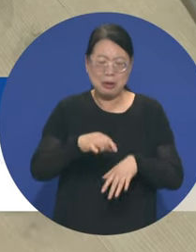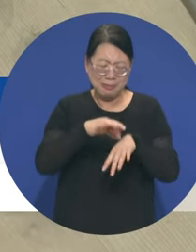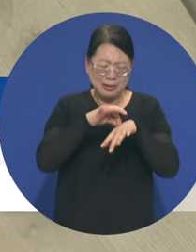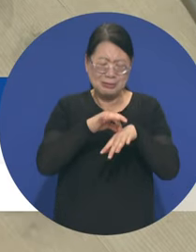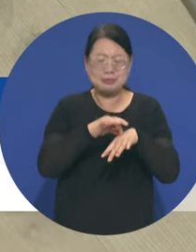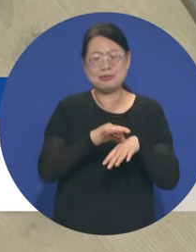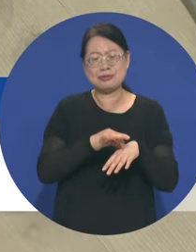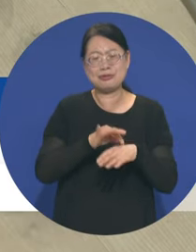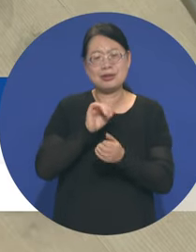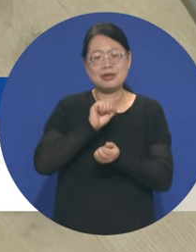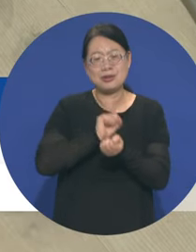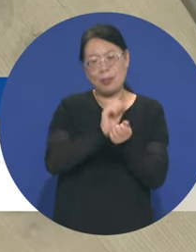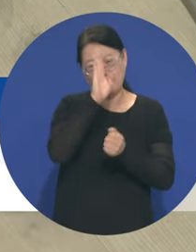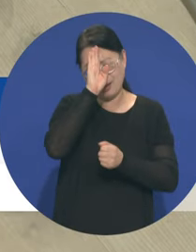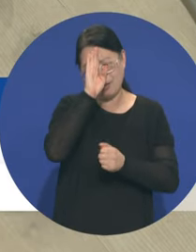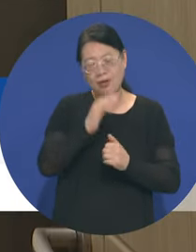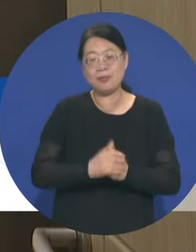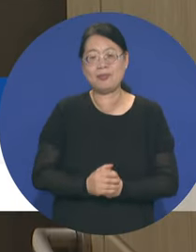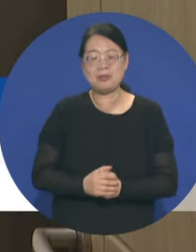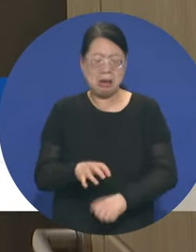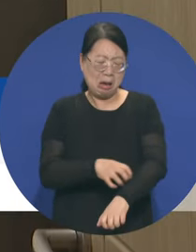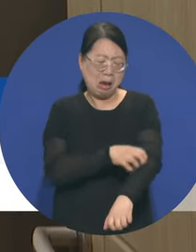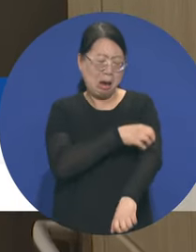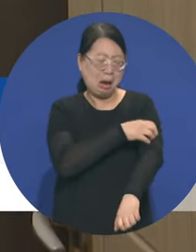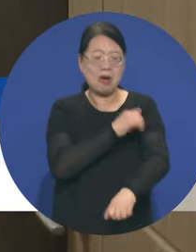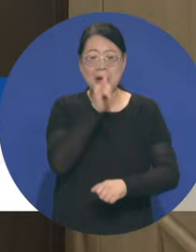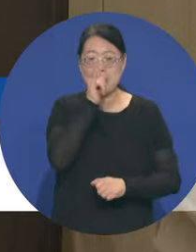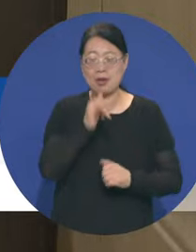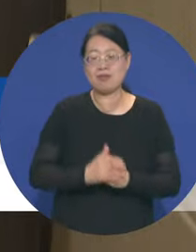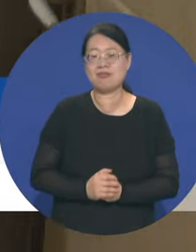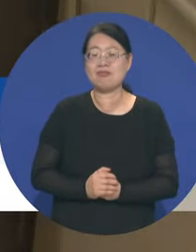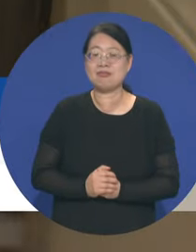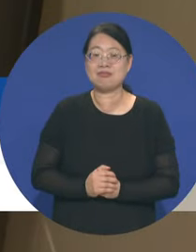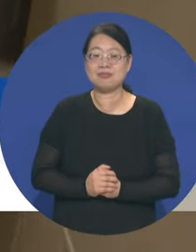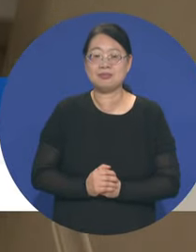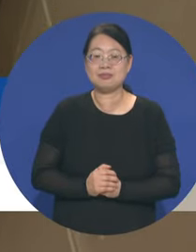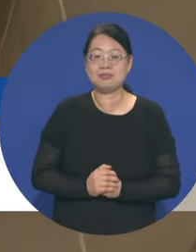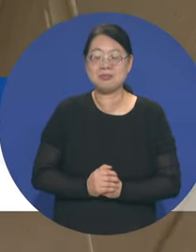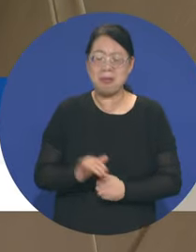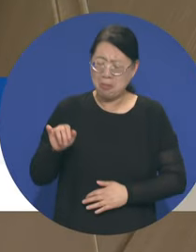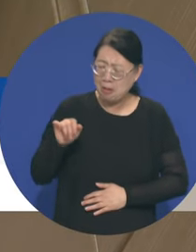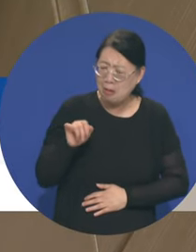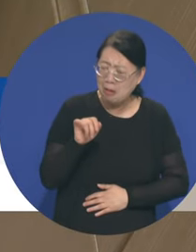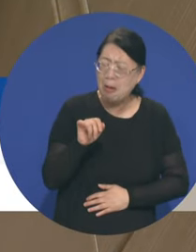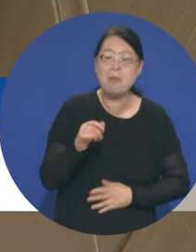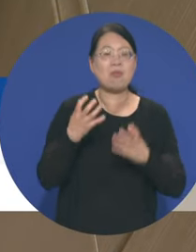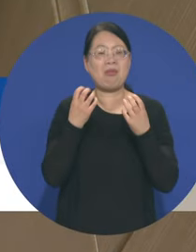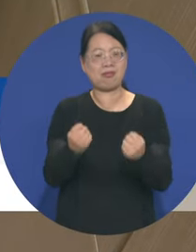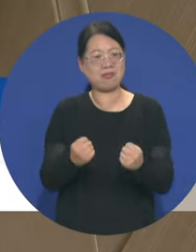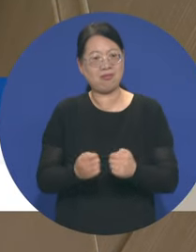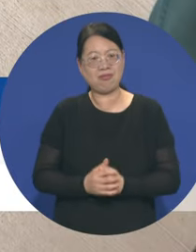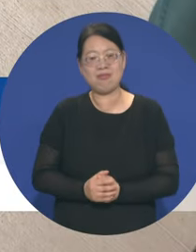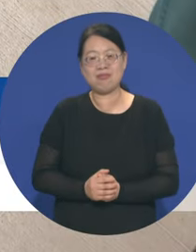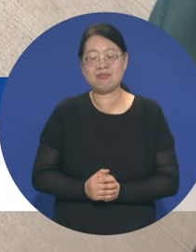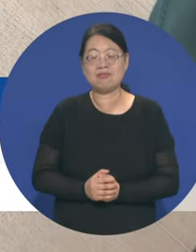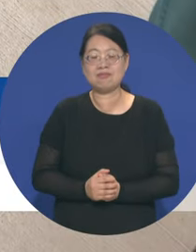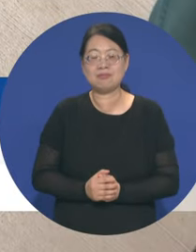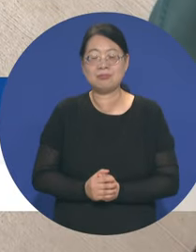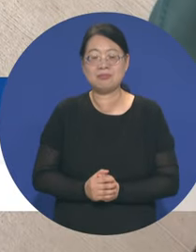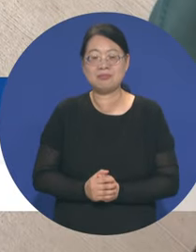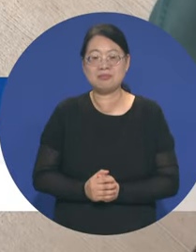좋아지기도 하고 두두러기 같은 것도 많이 나더라고요 벌레들이 엄청 많이